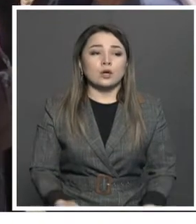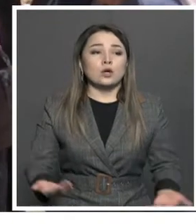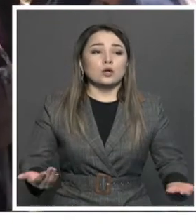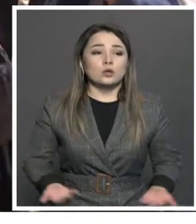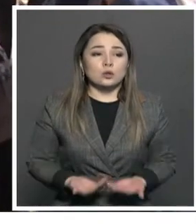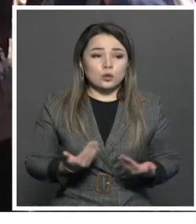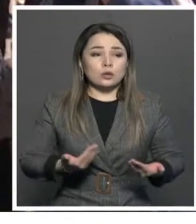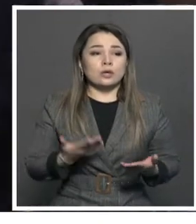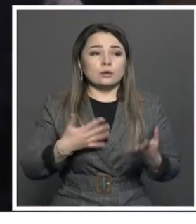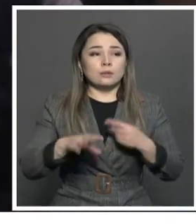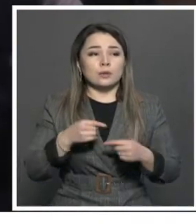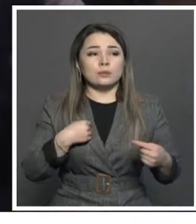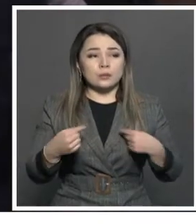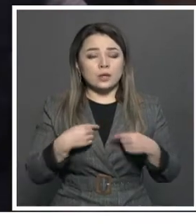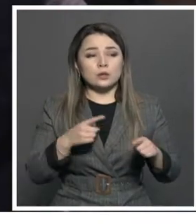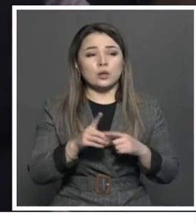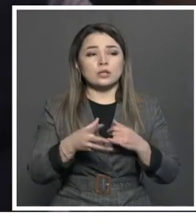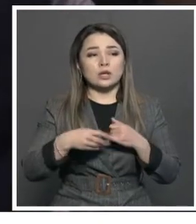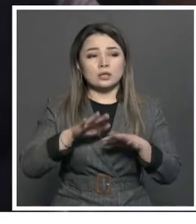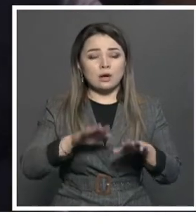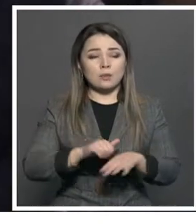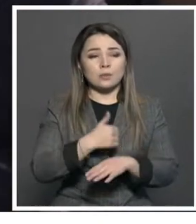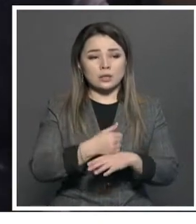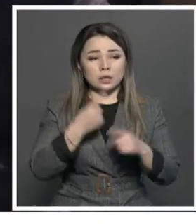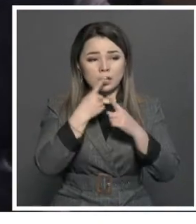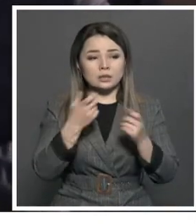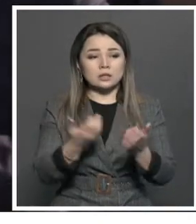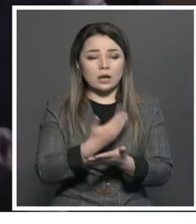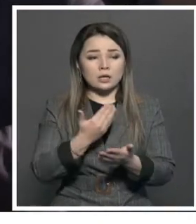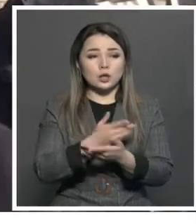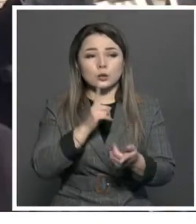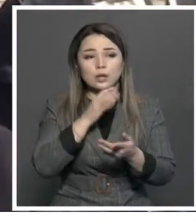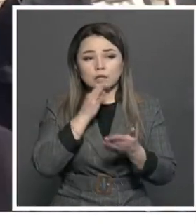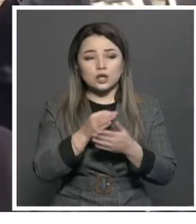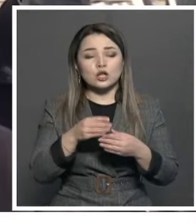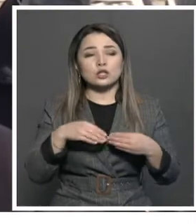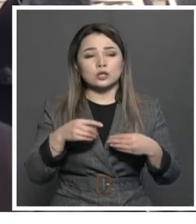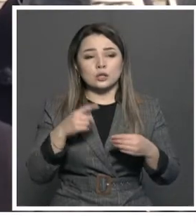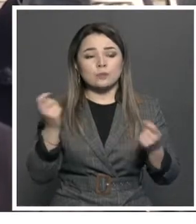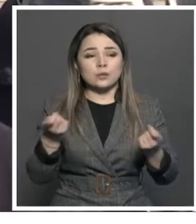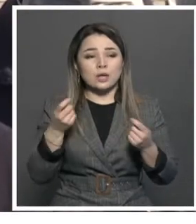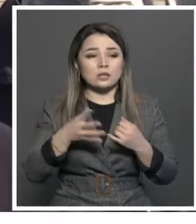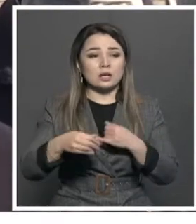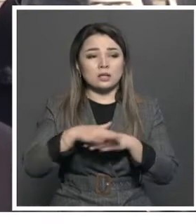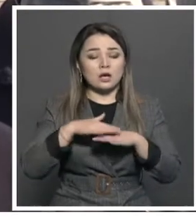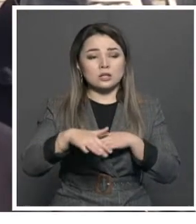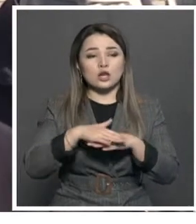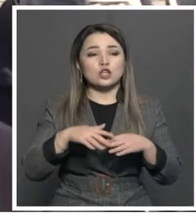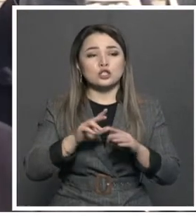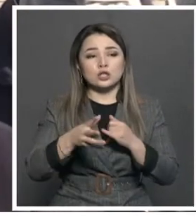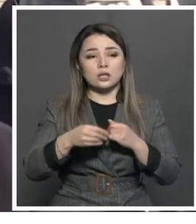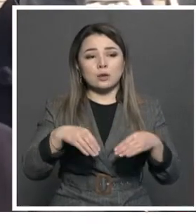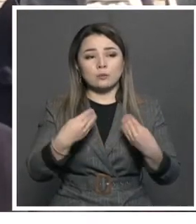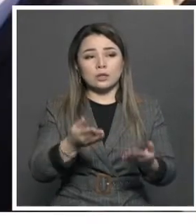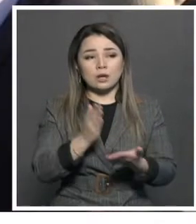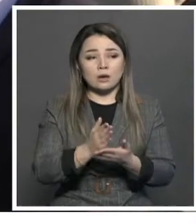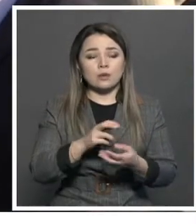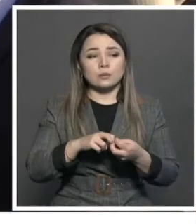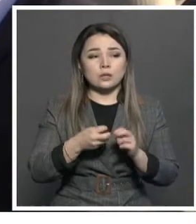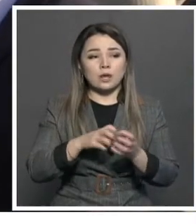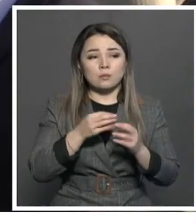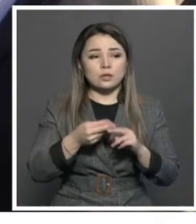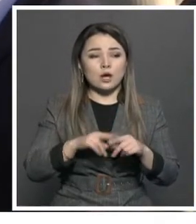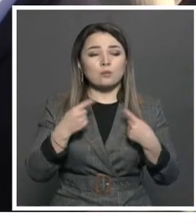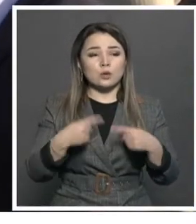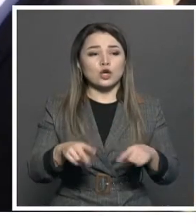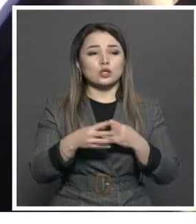Тұрғындарды титықтатқан мәселеден жергілікті билік хабардар. Айтуларынша, жайылым үшін жер берілген, аудандық жер қатынастары бөлімдегілер ауылда